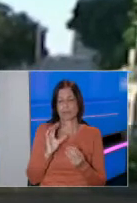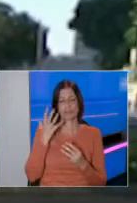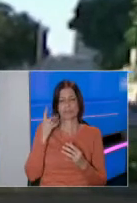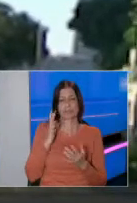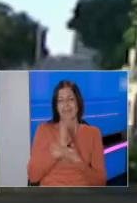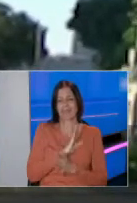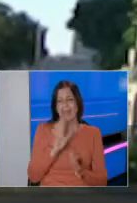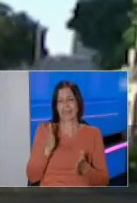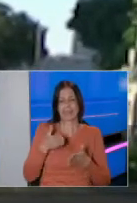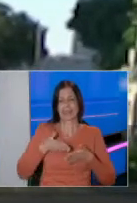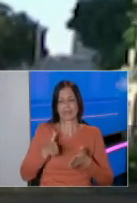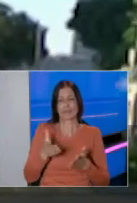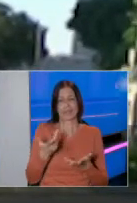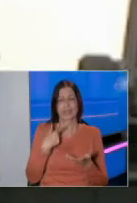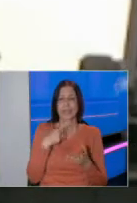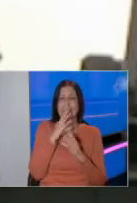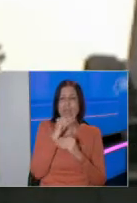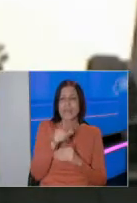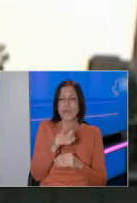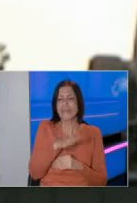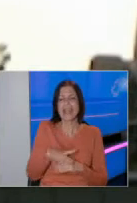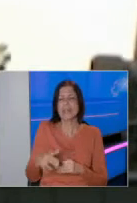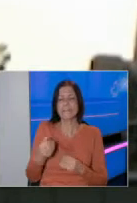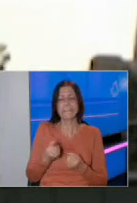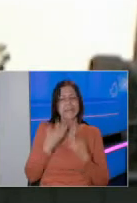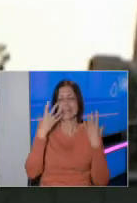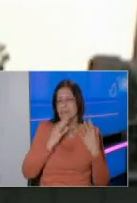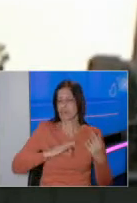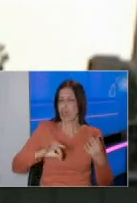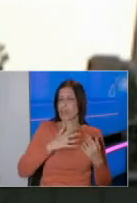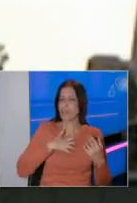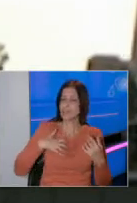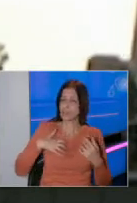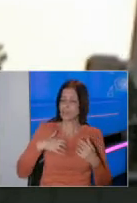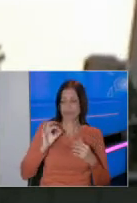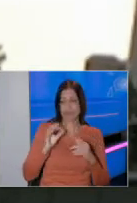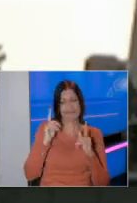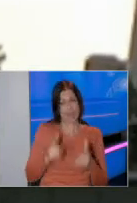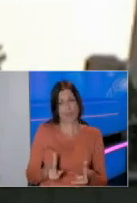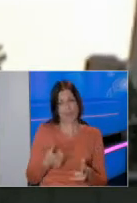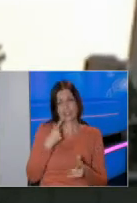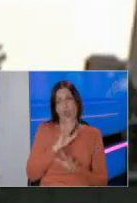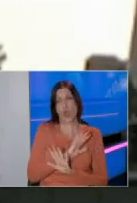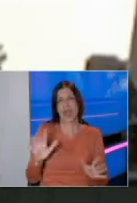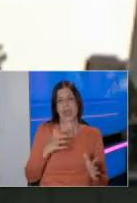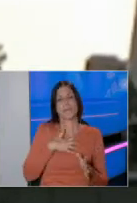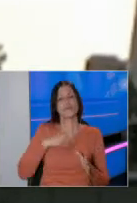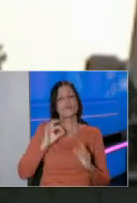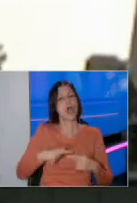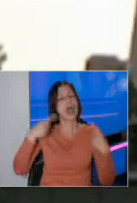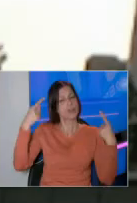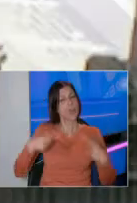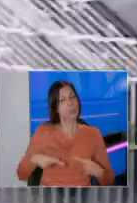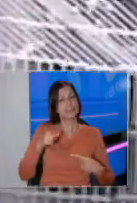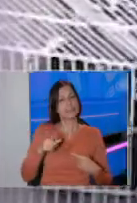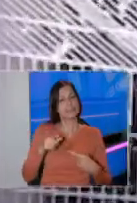ואיבד כיוון לחלוטין. הרי מדובר פה בילדים המדהימים שלנו, בפצועי מערכות ישראל. וזה לא רק העניין של הפצועים של היום, כי זה